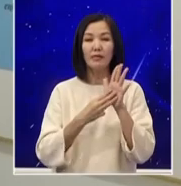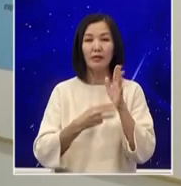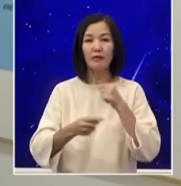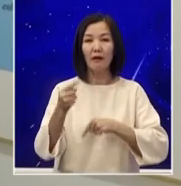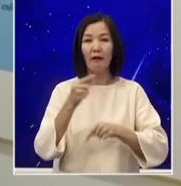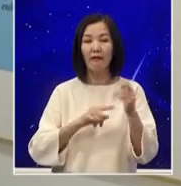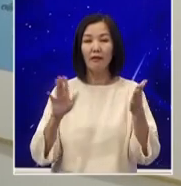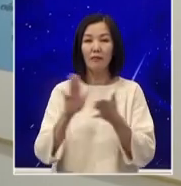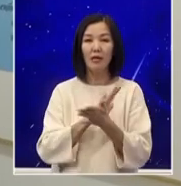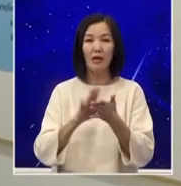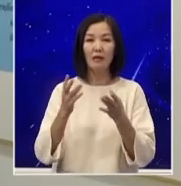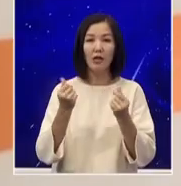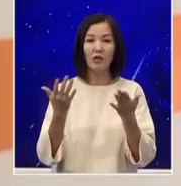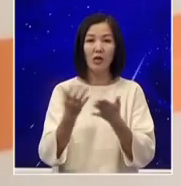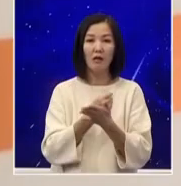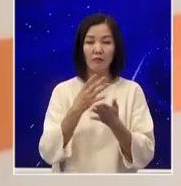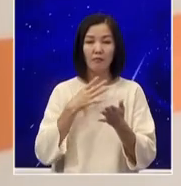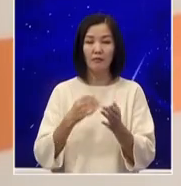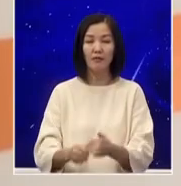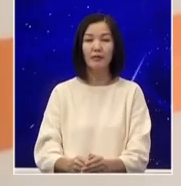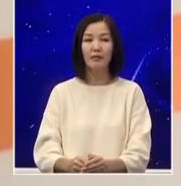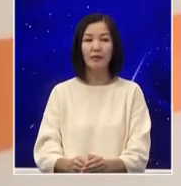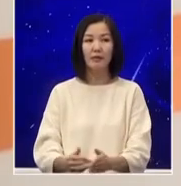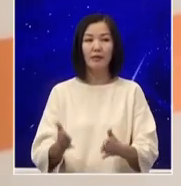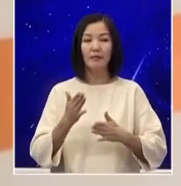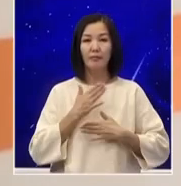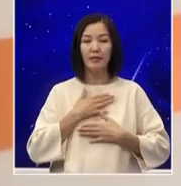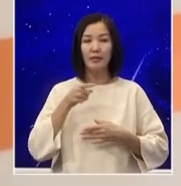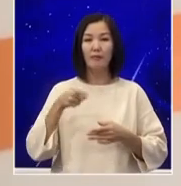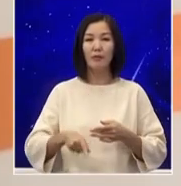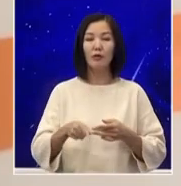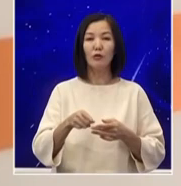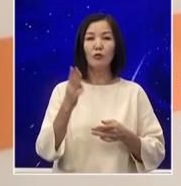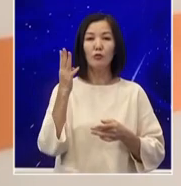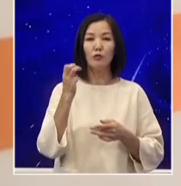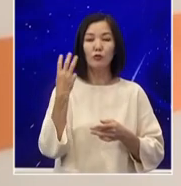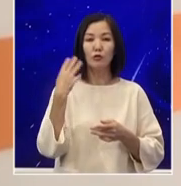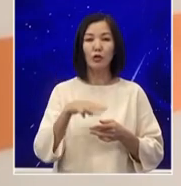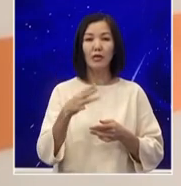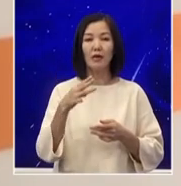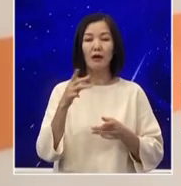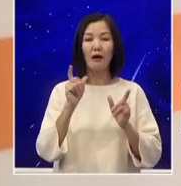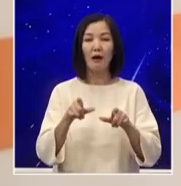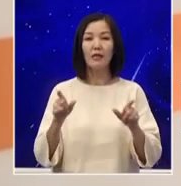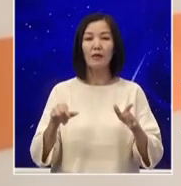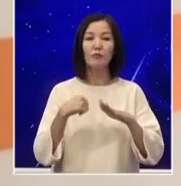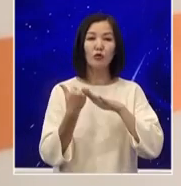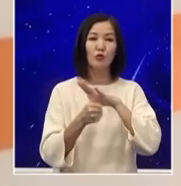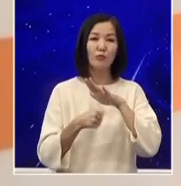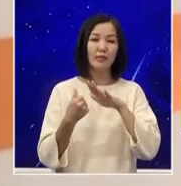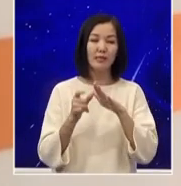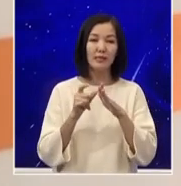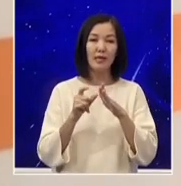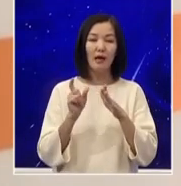қайтарымсыз грантқа ие болды. Бізге 1340 адам жұмыссыз есебінде тіркелген. Солардың